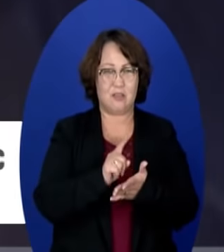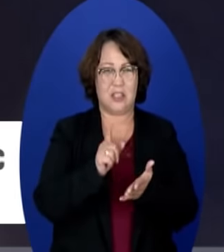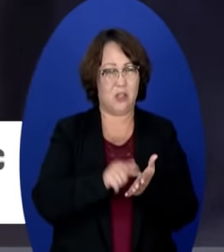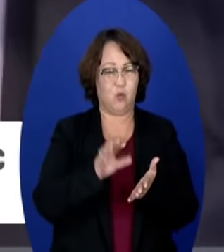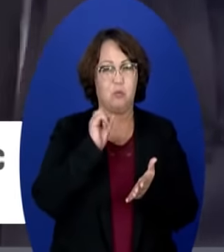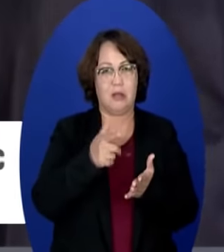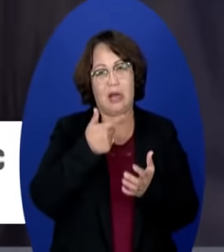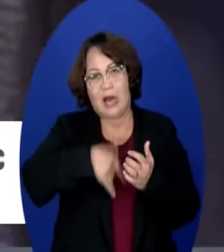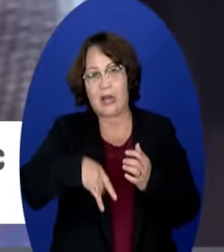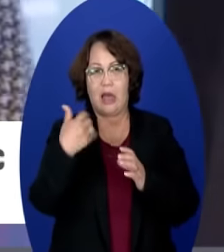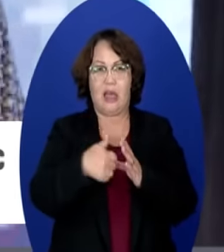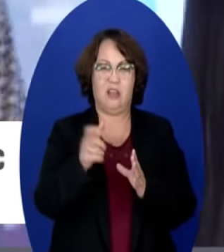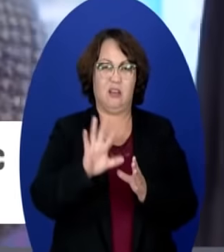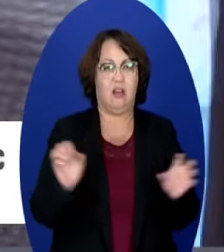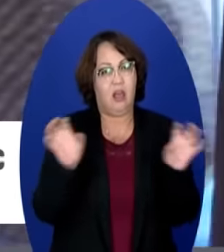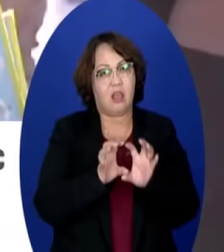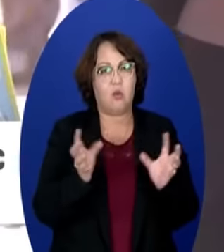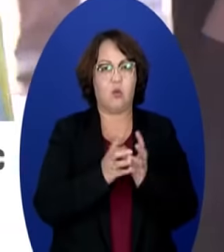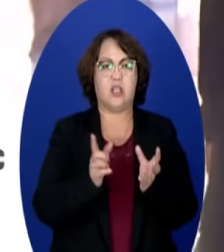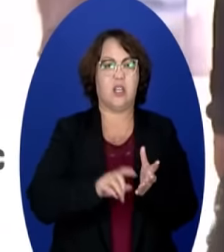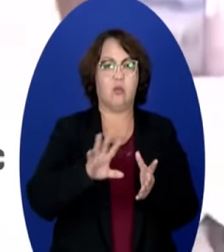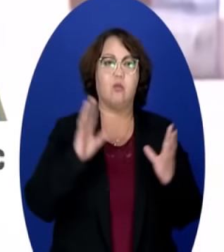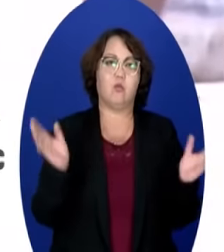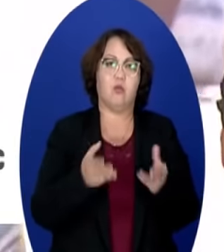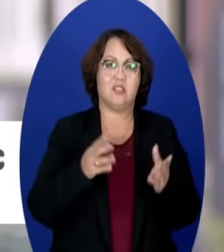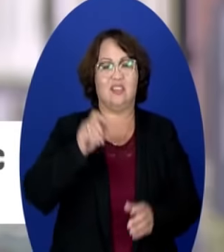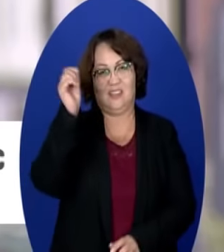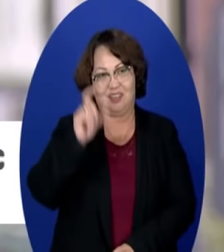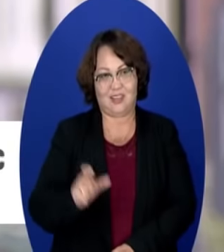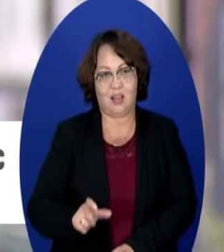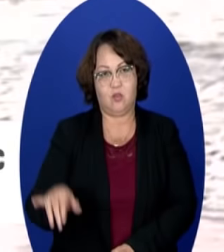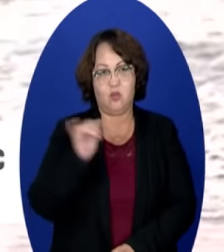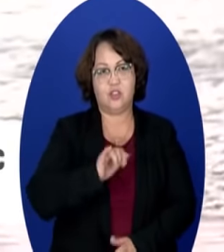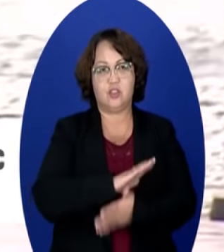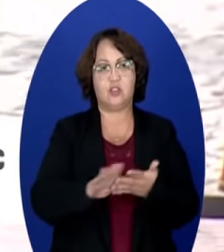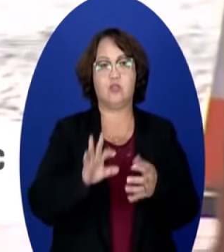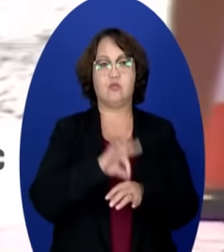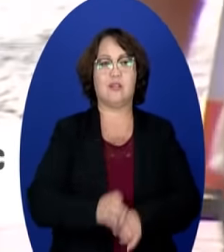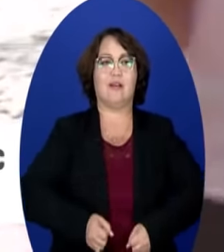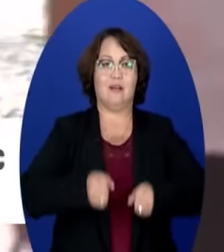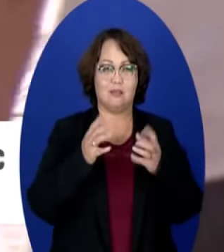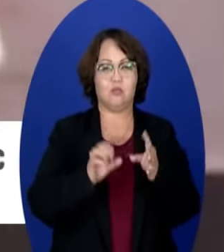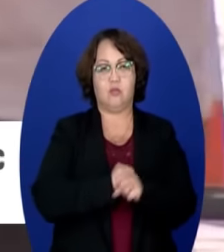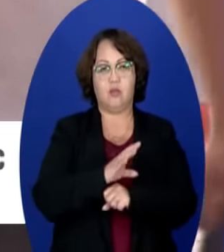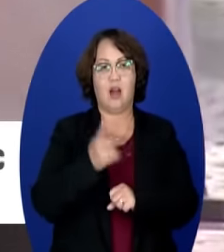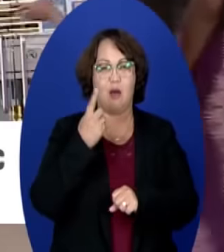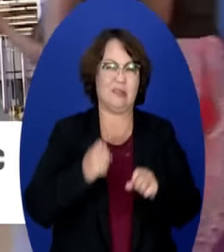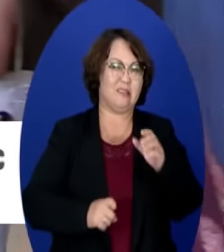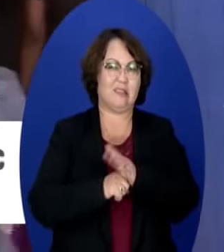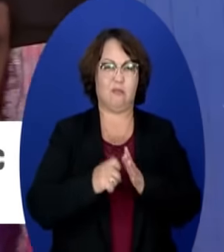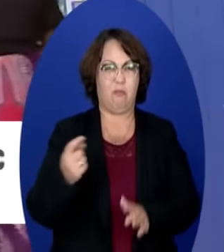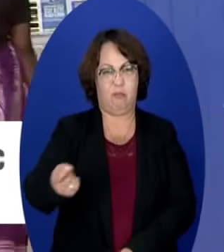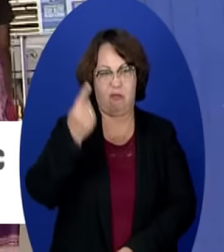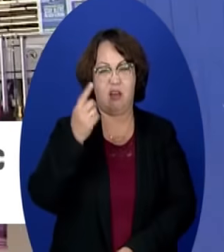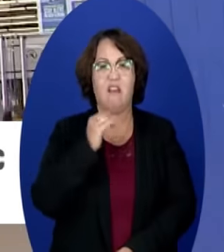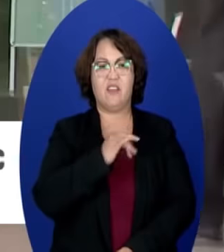байх, найз нөхдөөрөө одоо цуглахгүй байхыг уриалсан байна. За, Италид мөн халдварын шин тохиолдлын тоо 2 сарын хамгийн дээд түвшинд хүрчгээд байна.